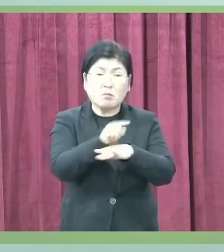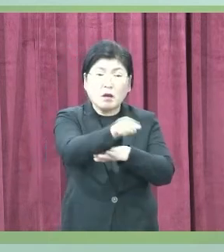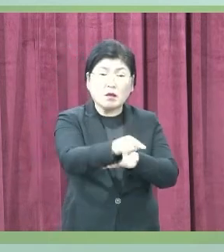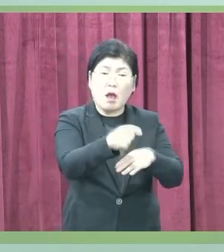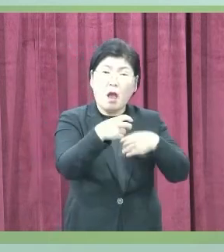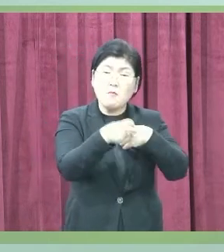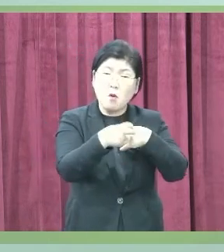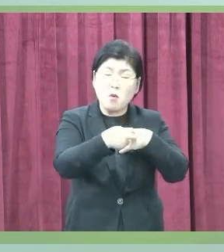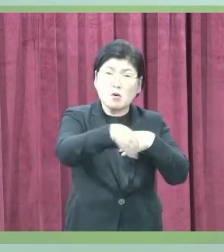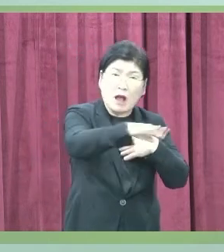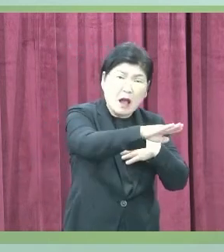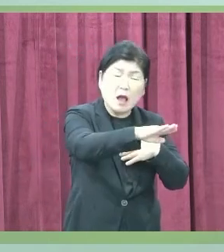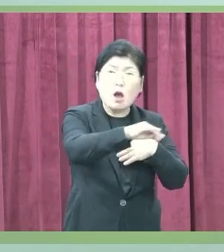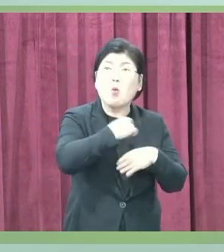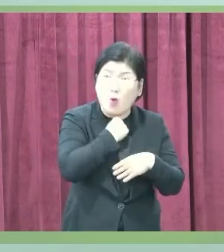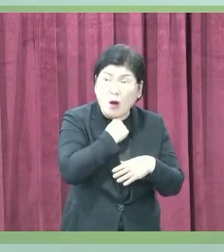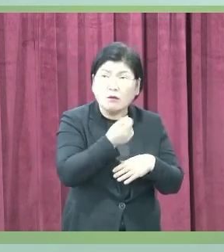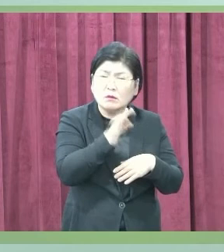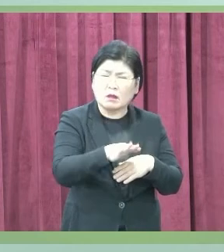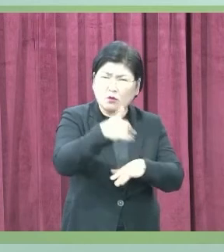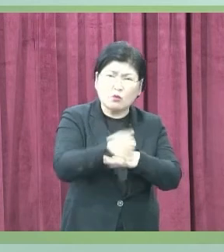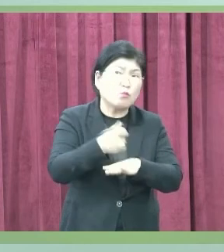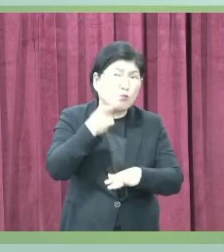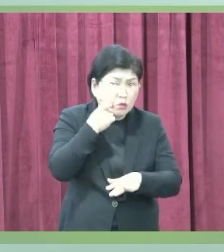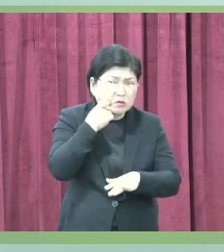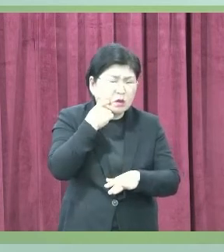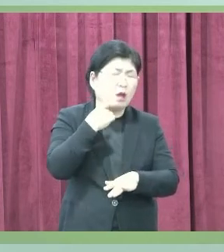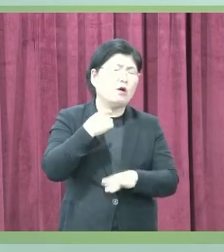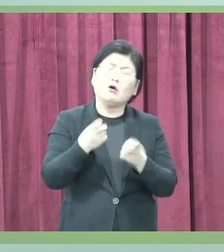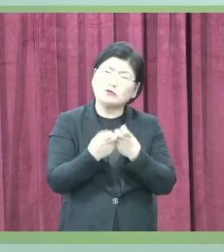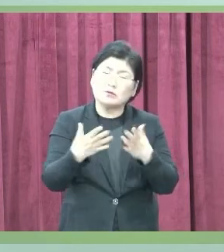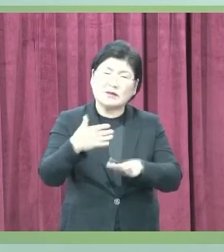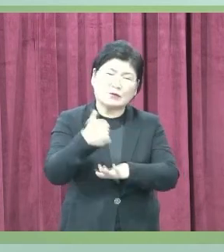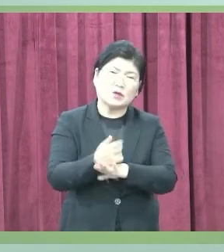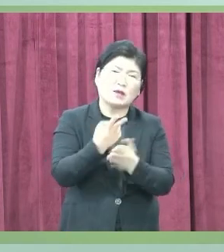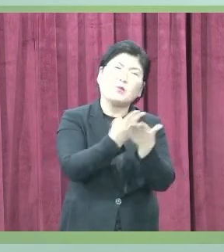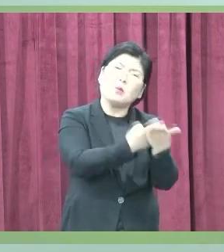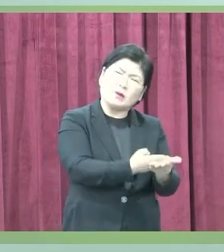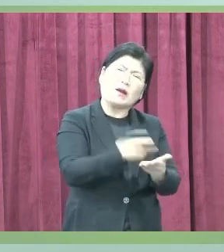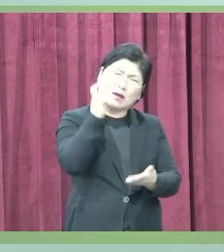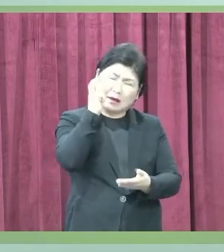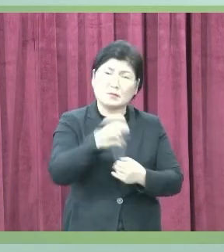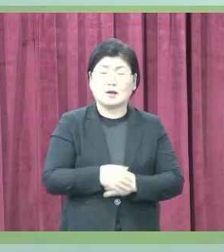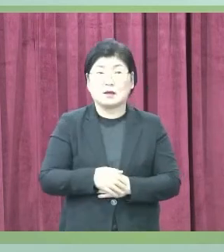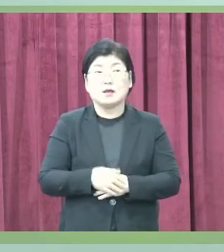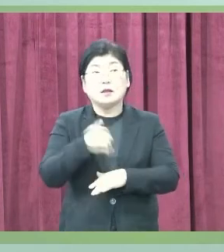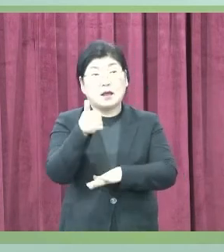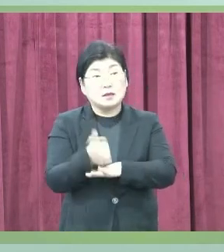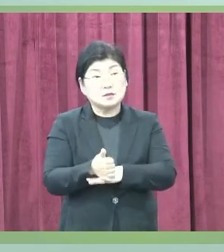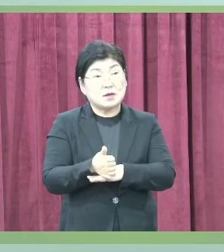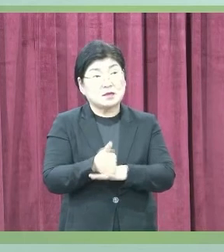결국은 입원으로서 장기 입원을 하는 그런 양상이 아닐까라는 생각을 해볼 수가 있습니다. 마지막으로